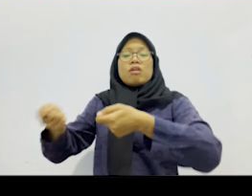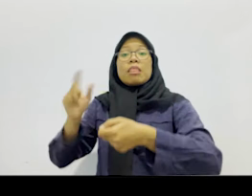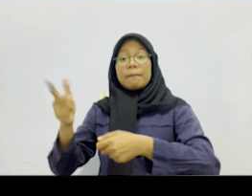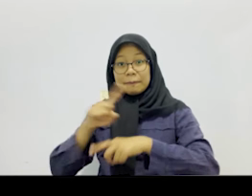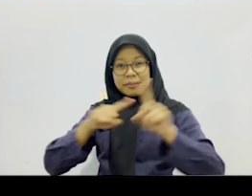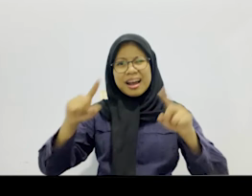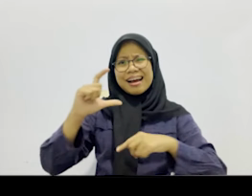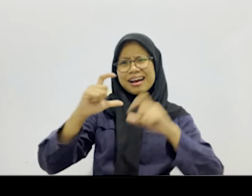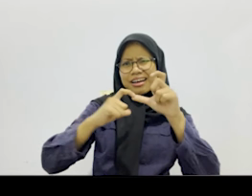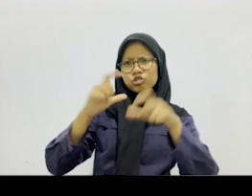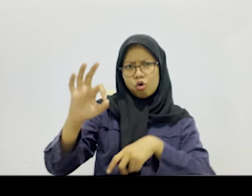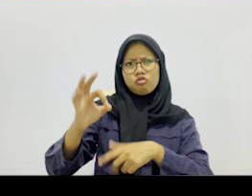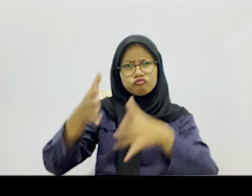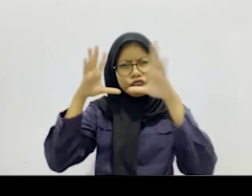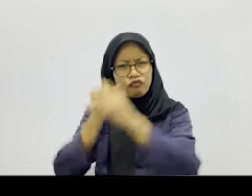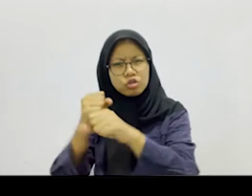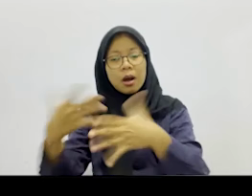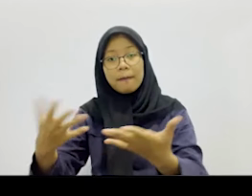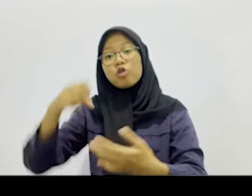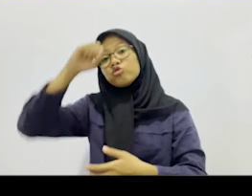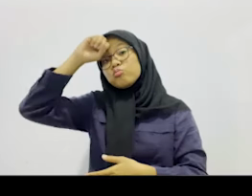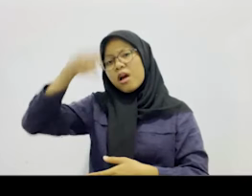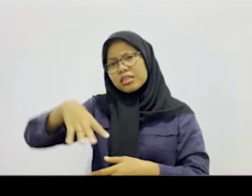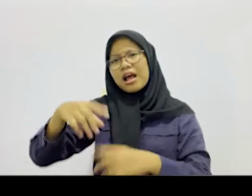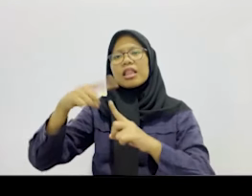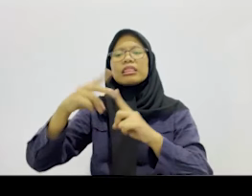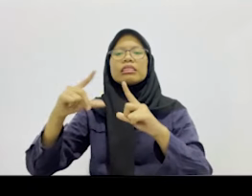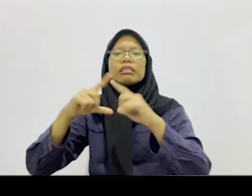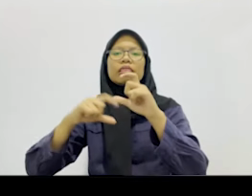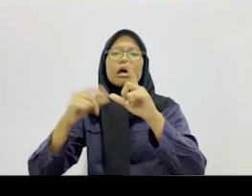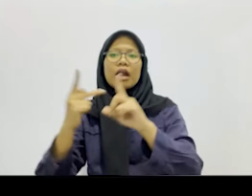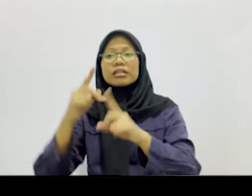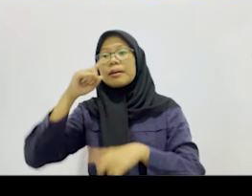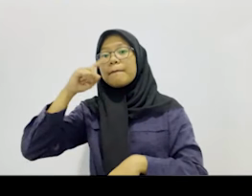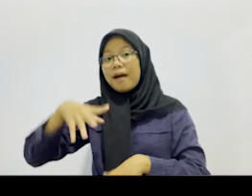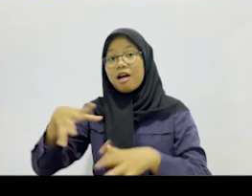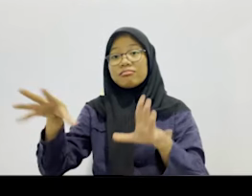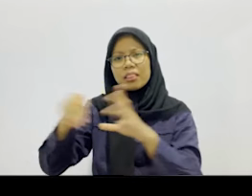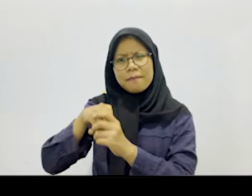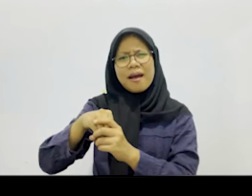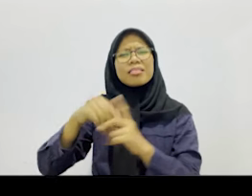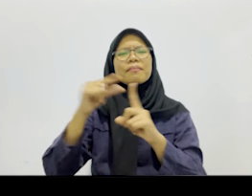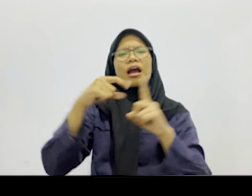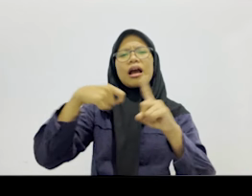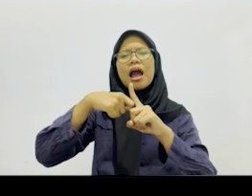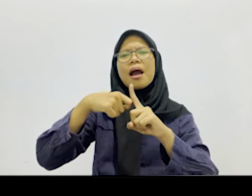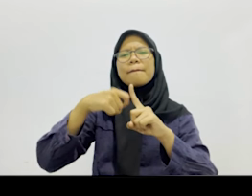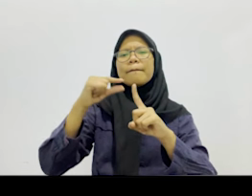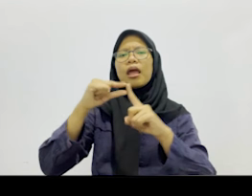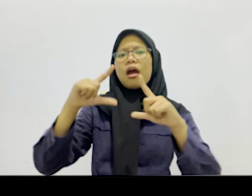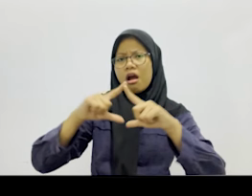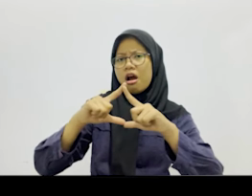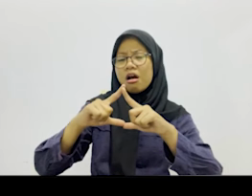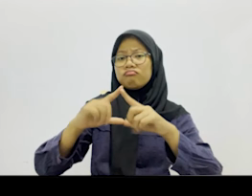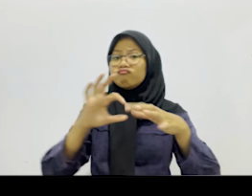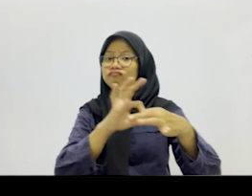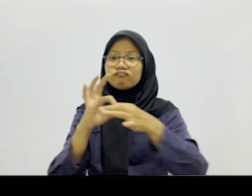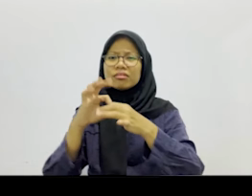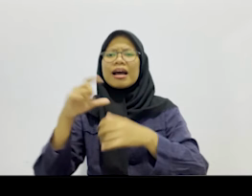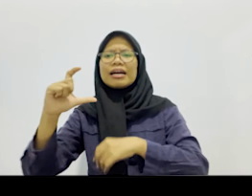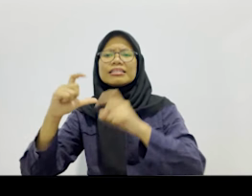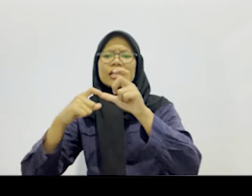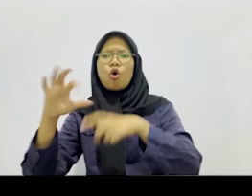sudah memberi kami satu lahan ya untuk membuat bank sampah, yang mana bank sampah itu dikelola oleh banyak pihak, tapi